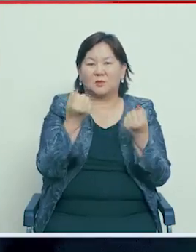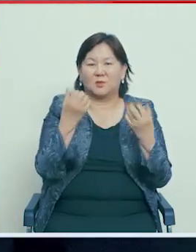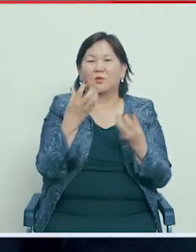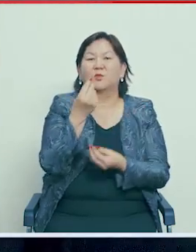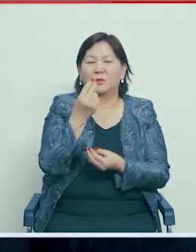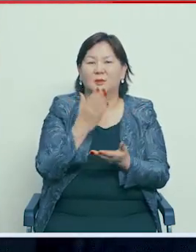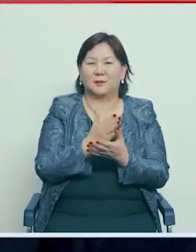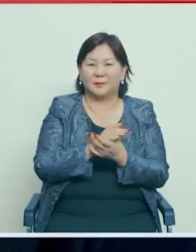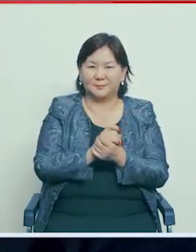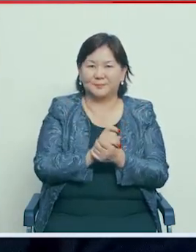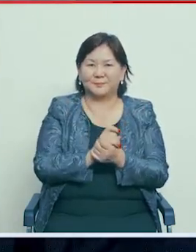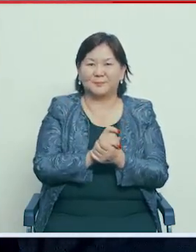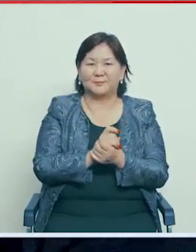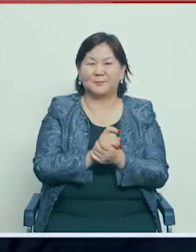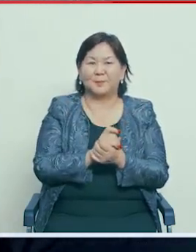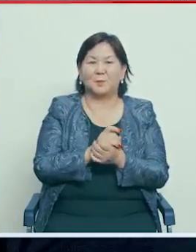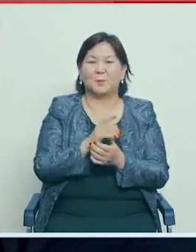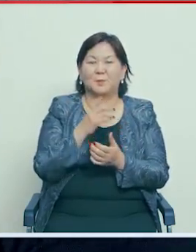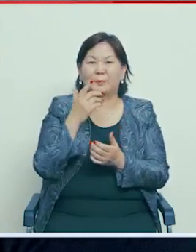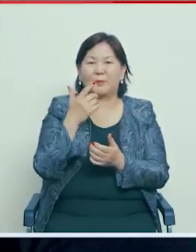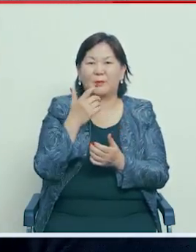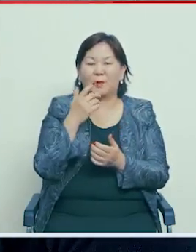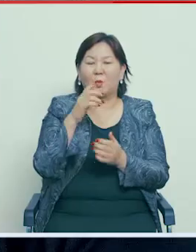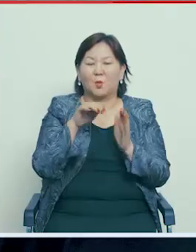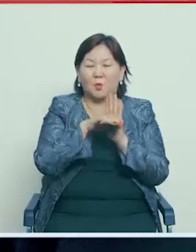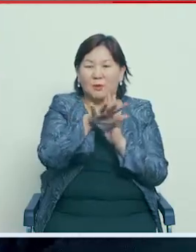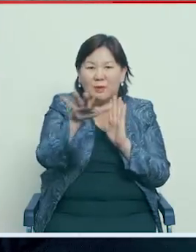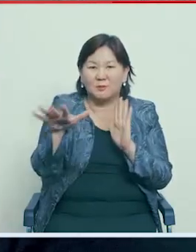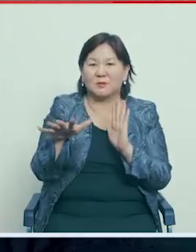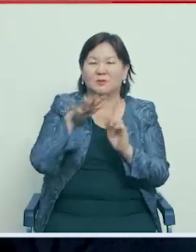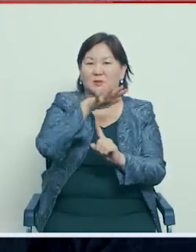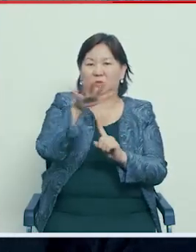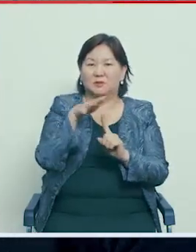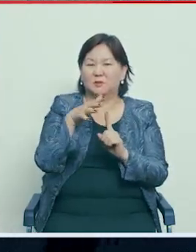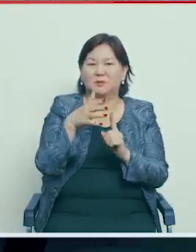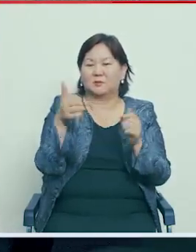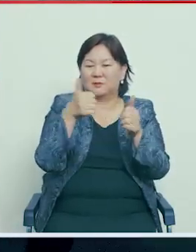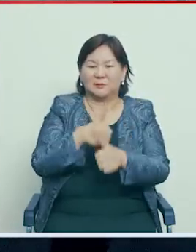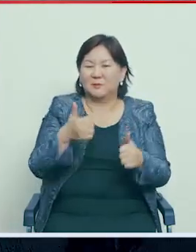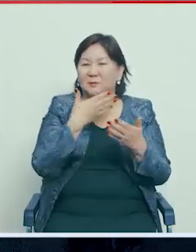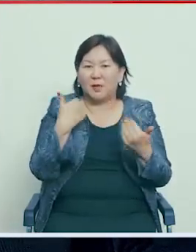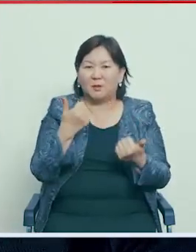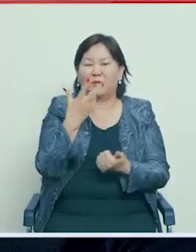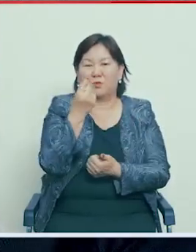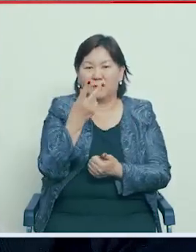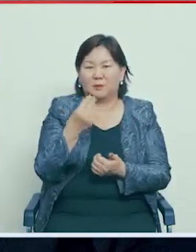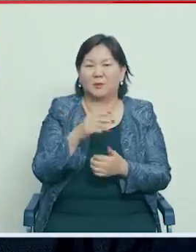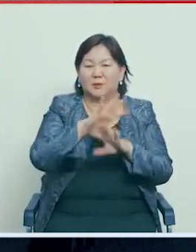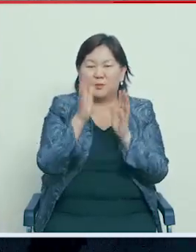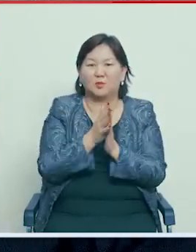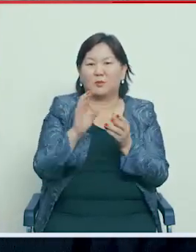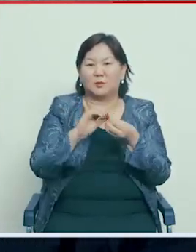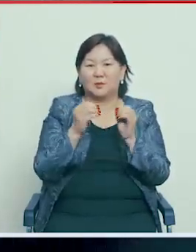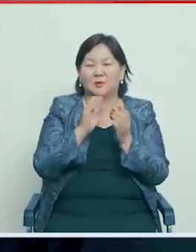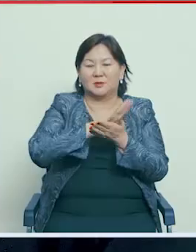үнэ. Гэхдээ нөгөө одоо хүртээмжтэй орчин тийм хангалтгүй байгаа нь үнэн. Гэхдээ одоо энэ бүгдийг хийхдээ одоо